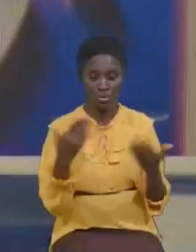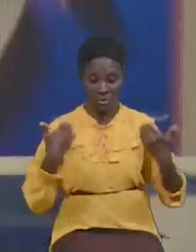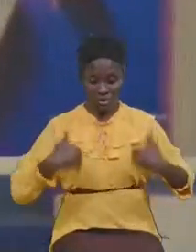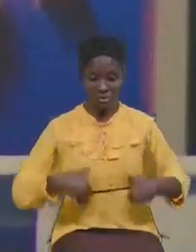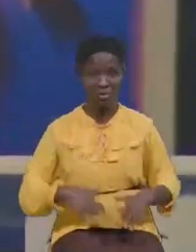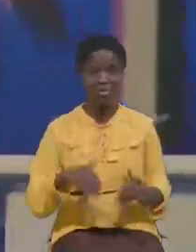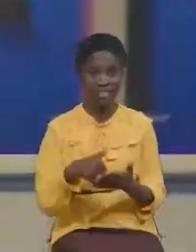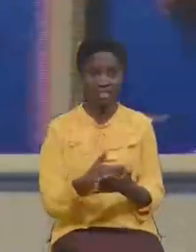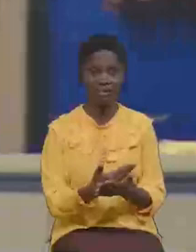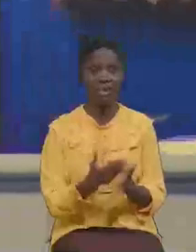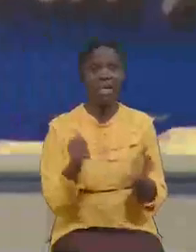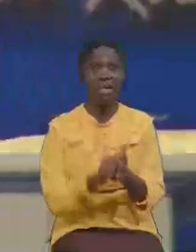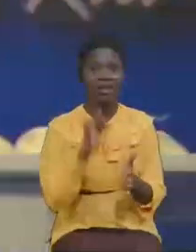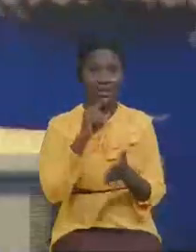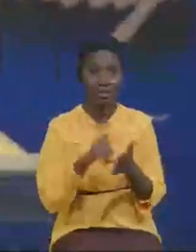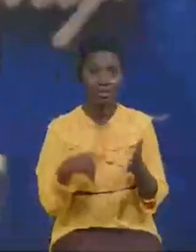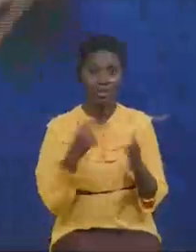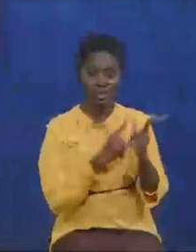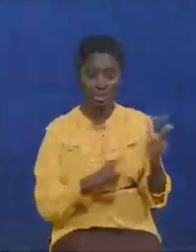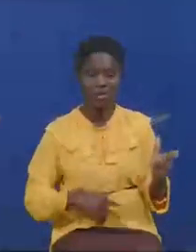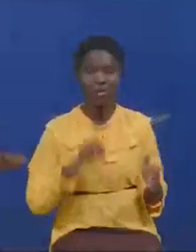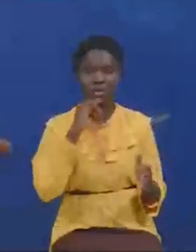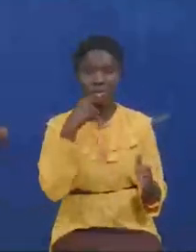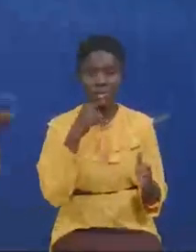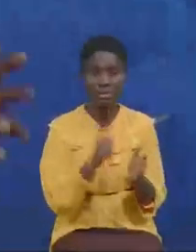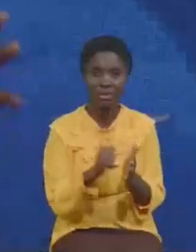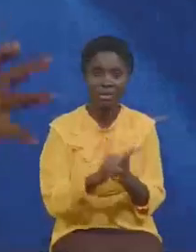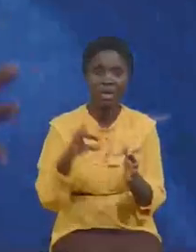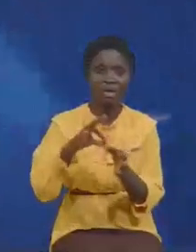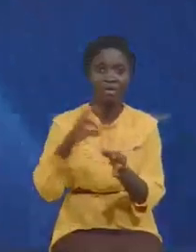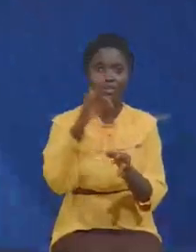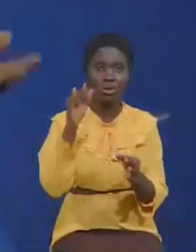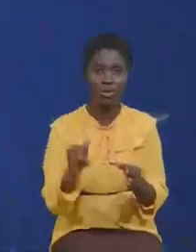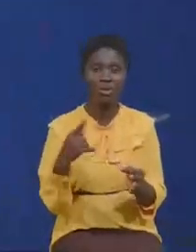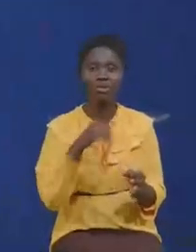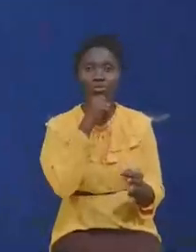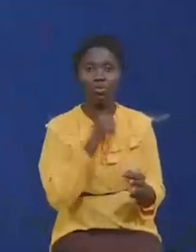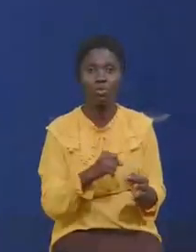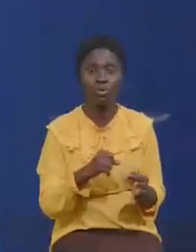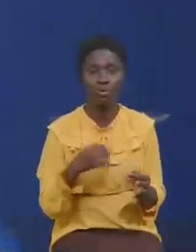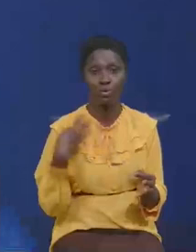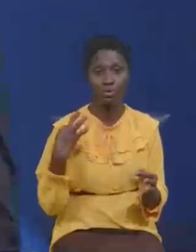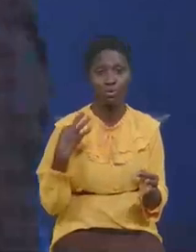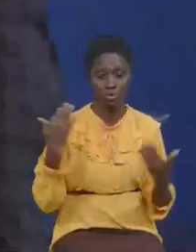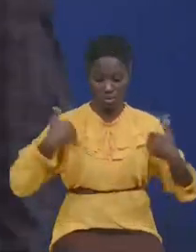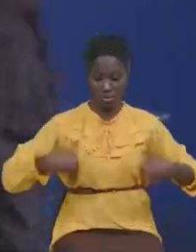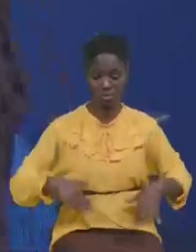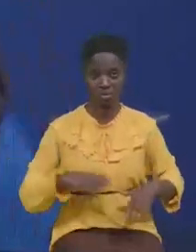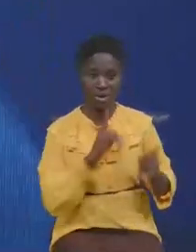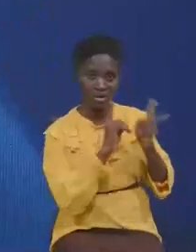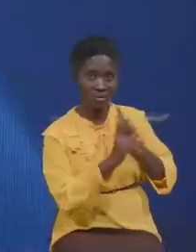mettez de nouveaux habits. C'est ce que le Seigneur dit spirituellement. Le vieil